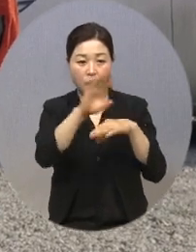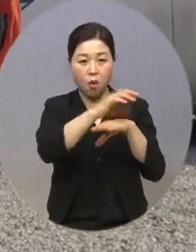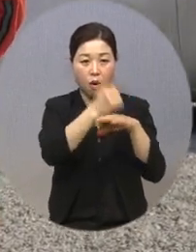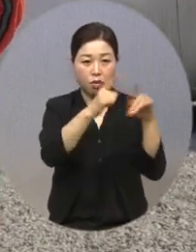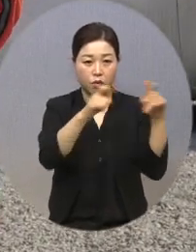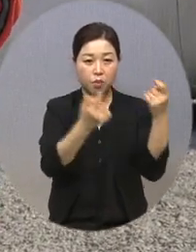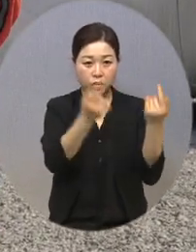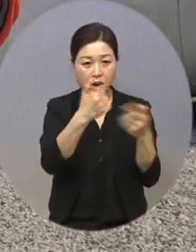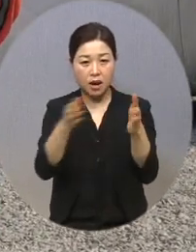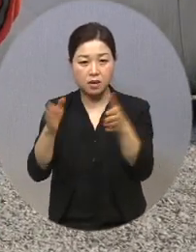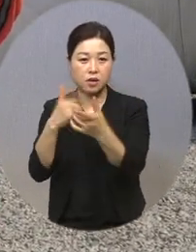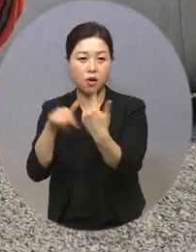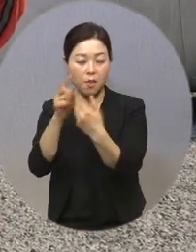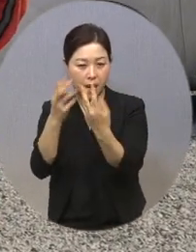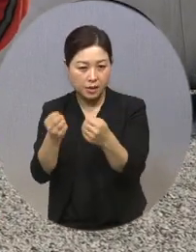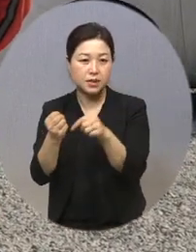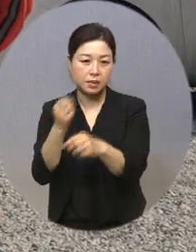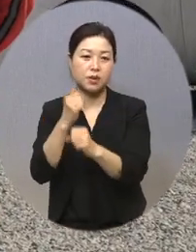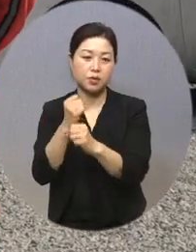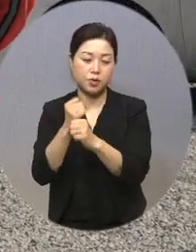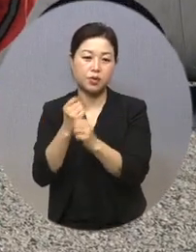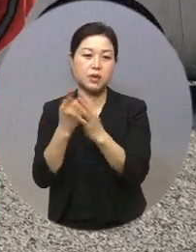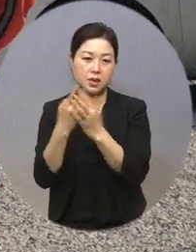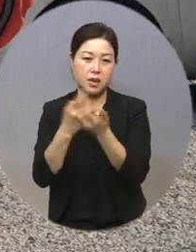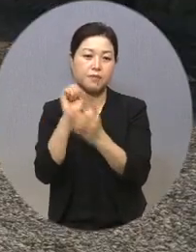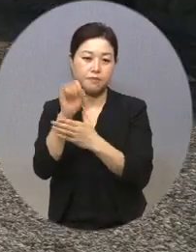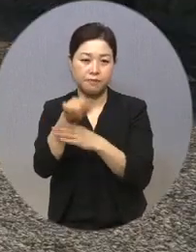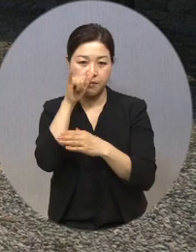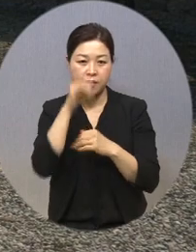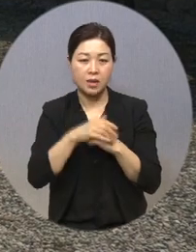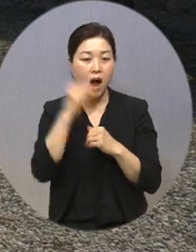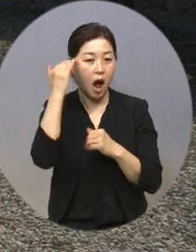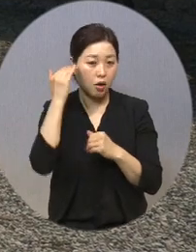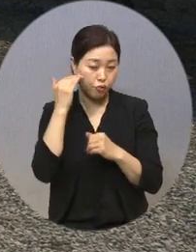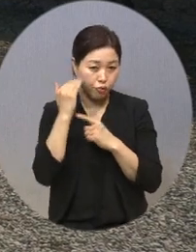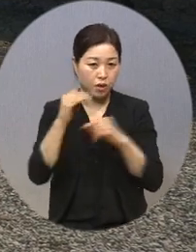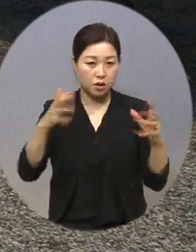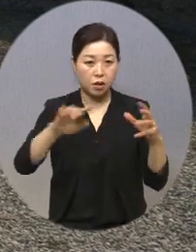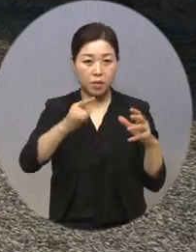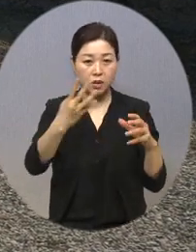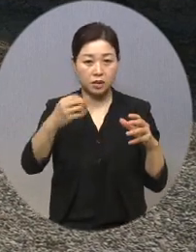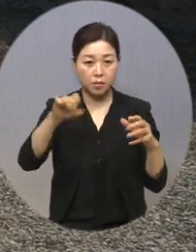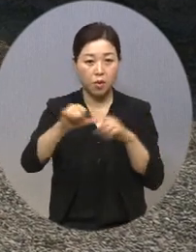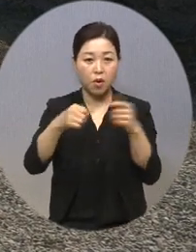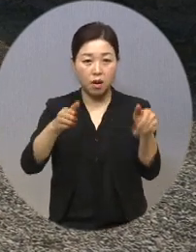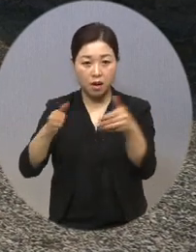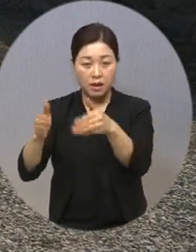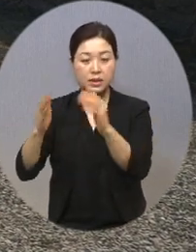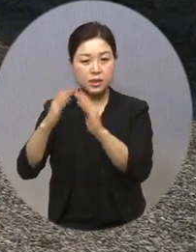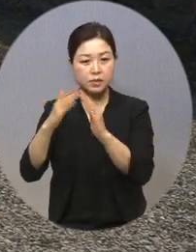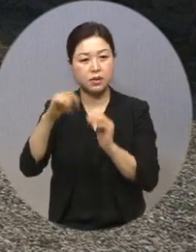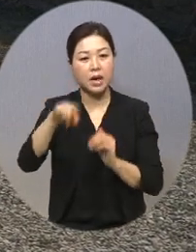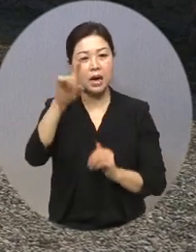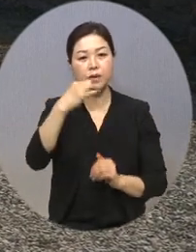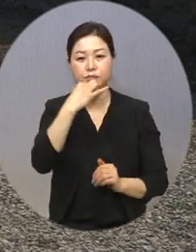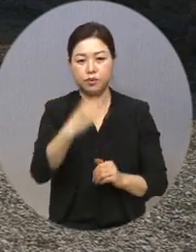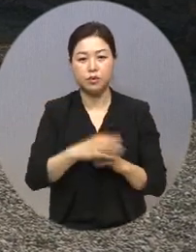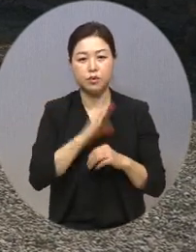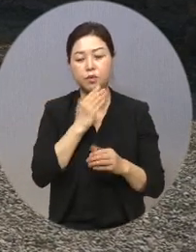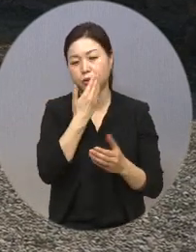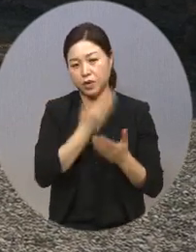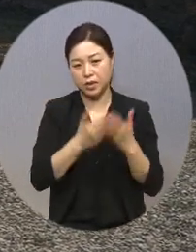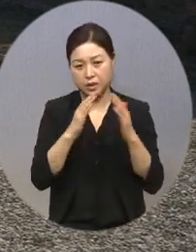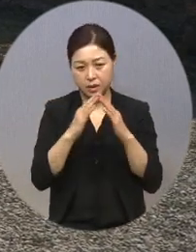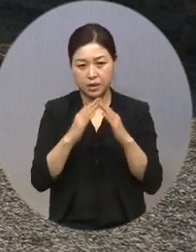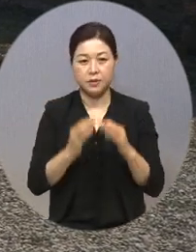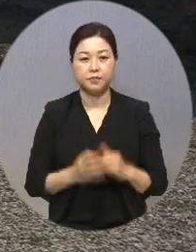수 있다. 여기만 면제를 해준 거예요. 대한민국에서 145칸인 집은 고택은 여기밖에 없습니다. 진짜 유일한 집이에요. 예, 정말 귀한 집이에요. 근데